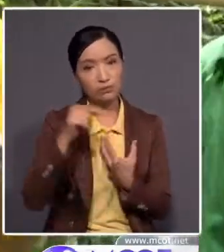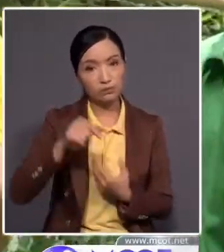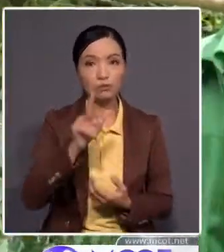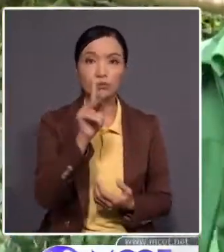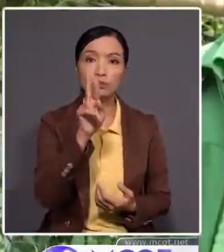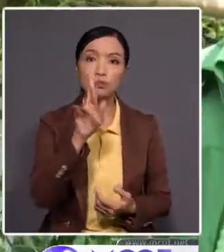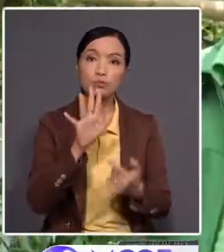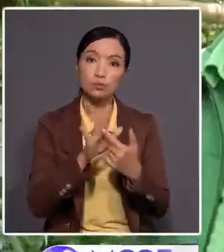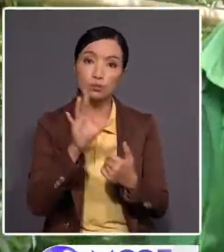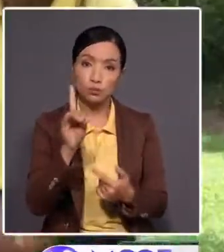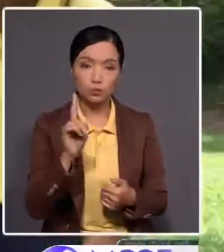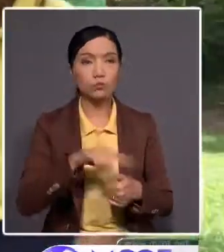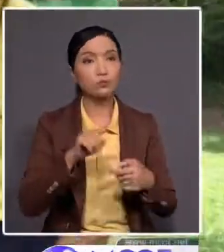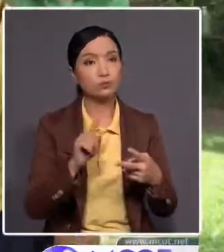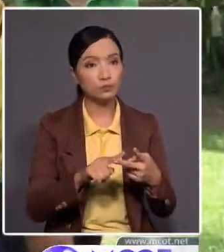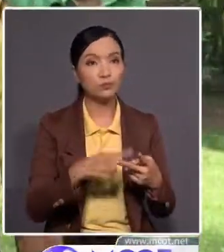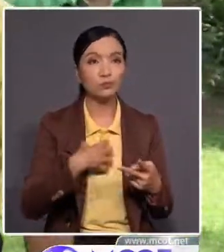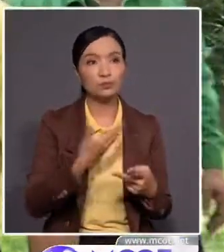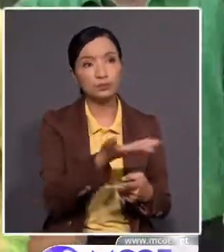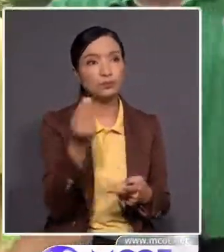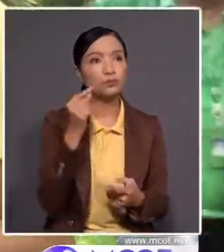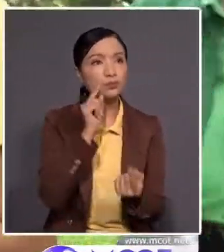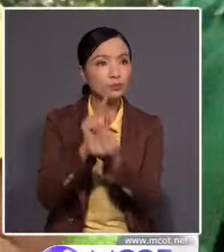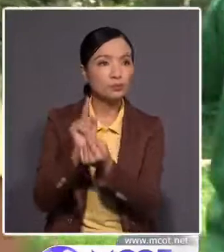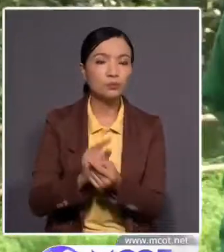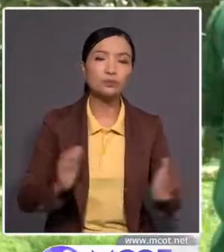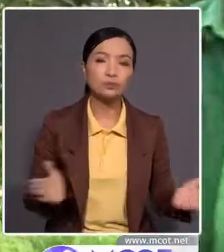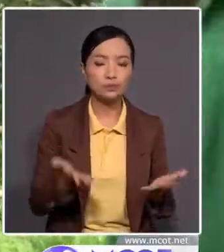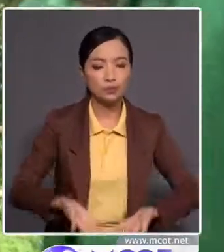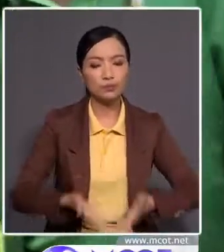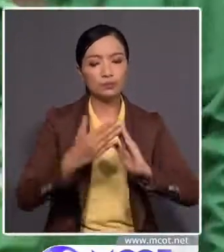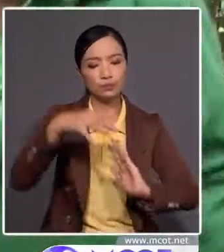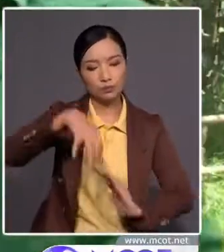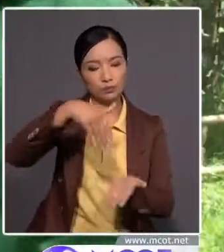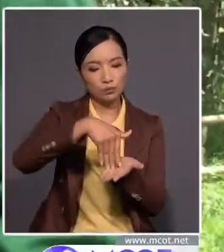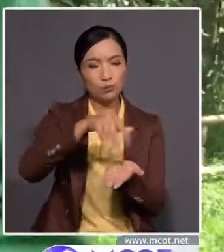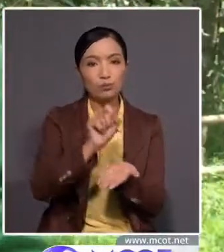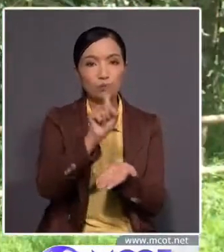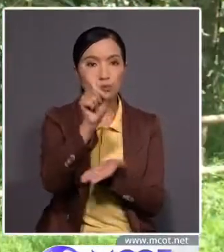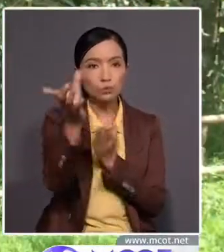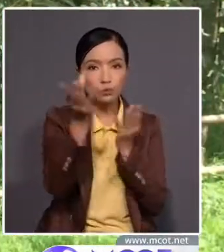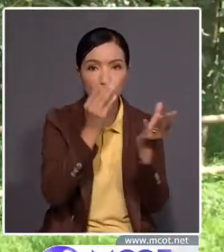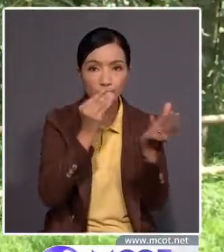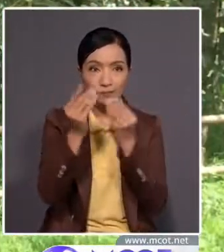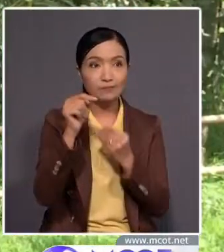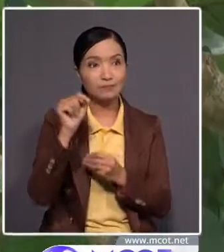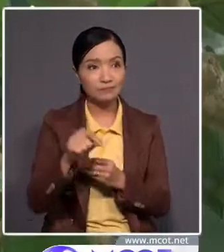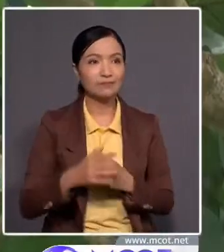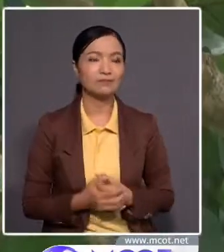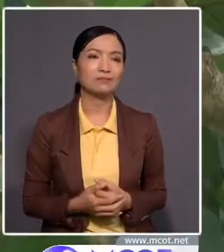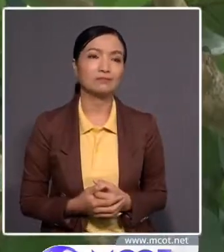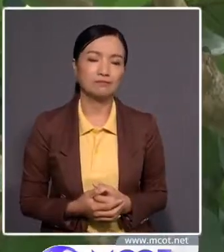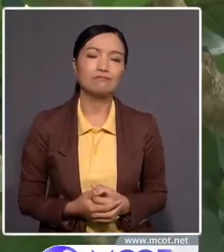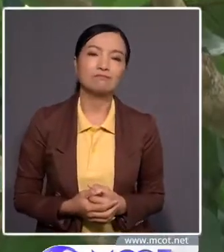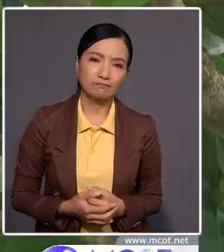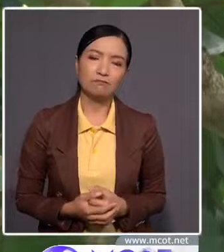คือเพื่อให้คนรู้จักเราก็สนับสนุนเป็นศูนย์เรียนรู้นะครับการเป็นศูนย์เรียนรู้เนี่ยก็จะดึงคนเข้ามา